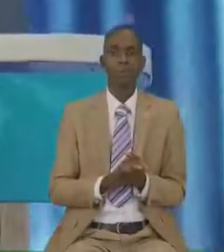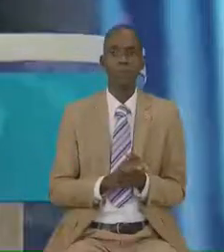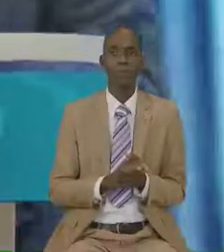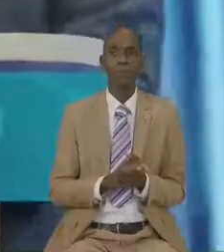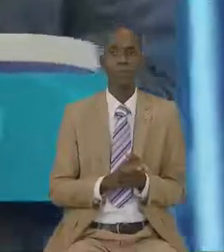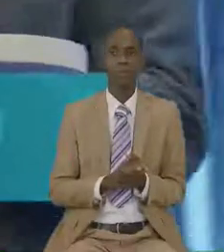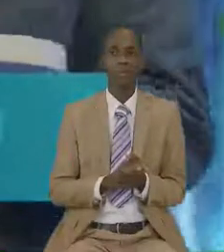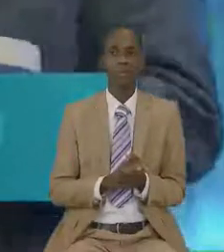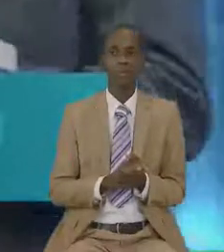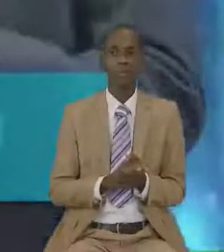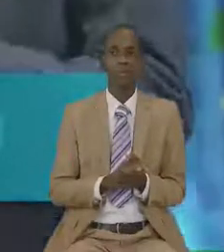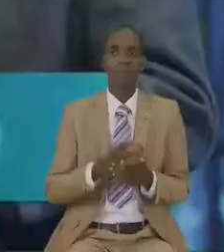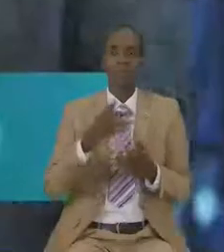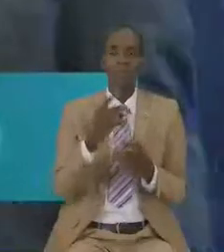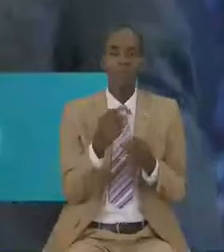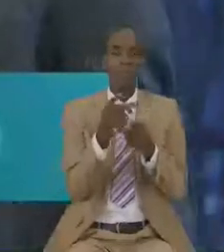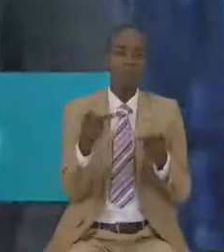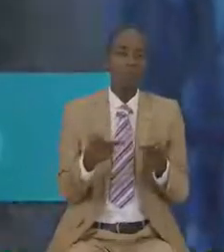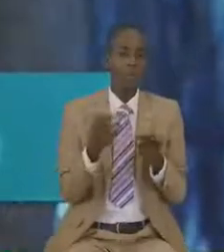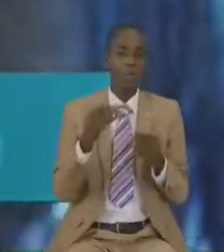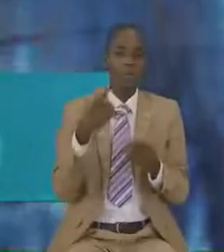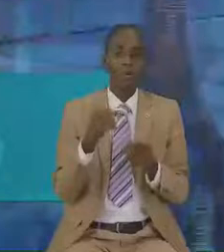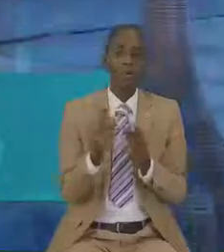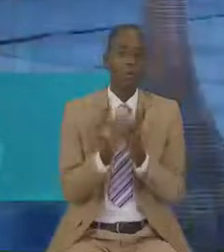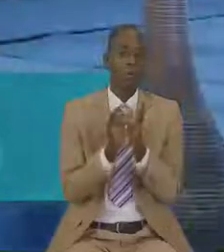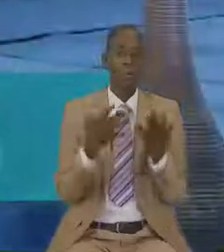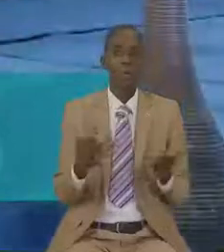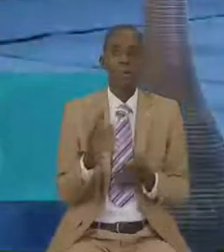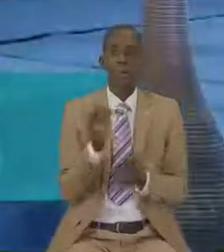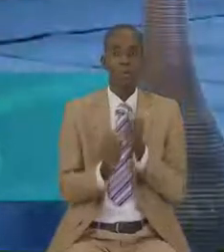8, verset 32.